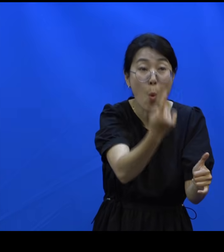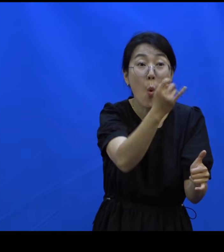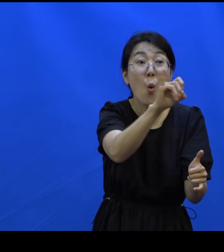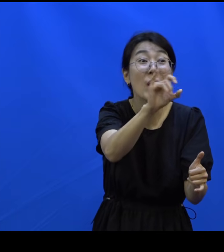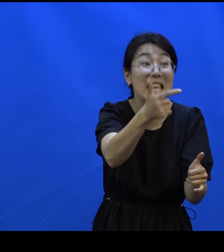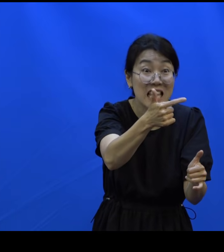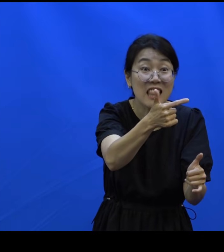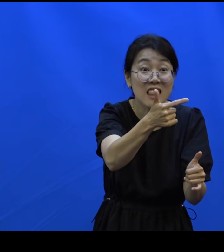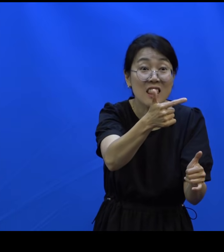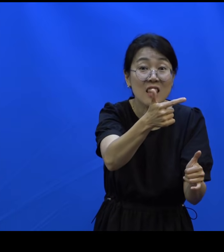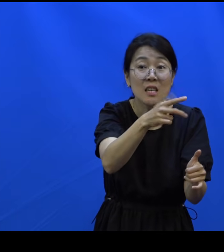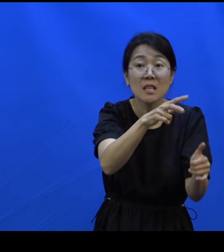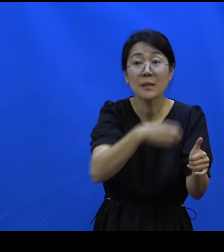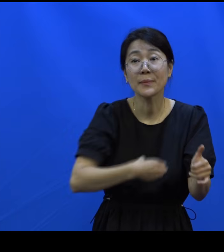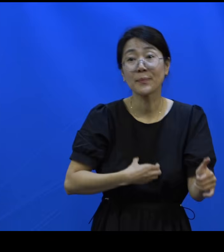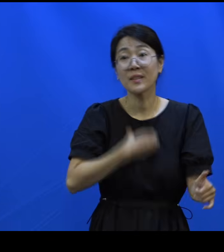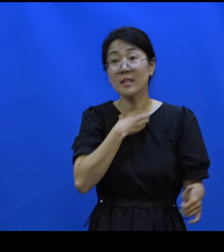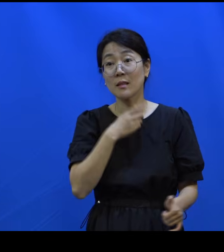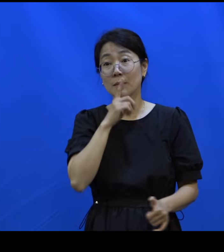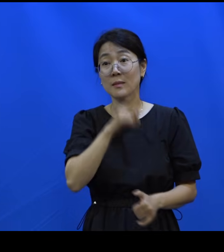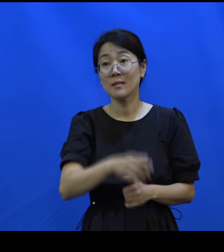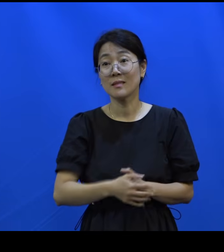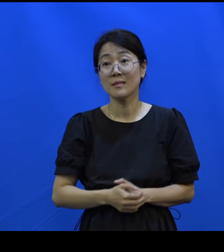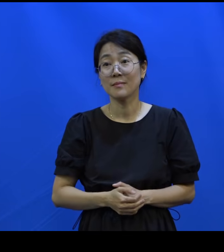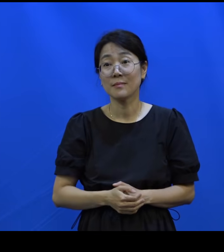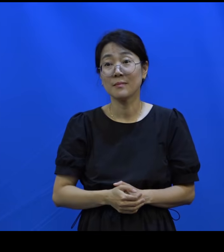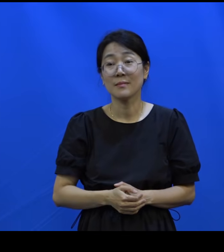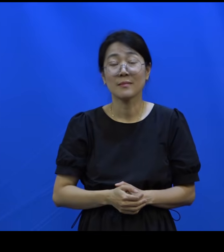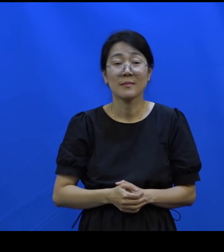기독교는 좋아요. 기독교는 좋아해서 간디가